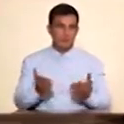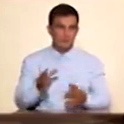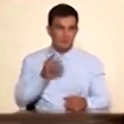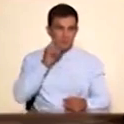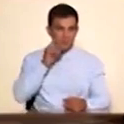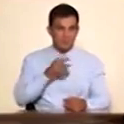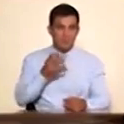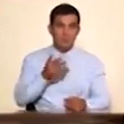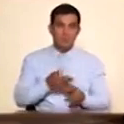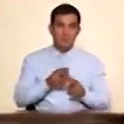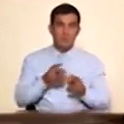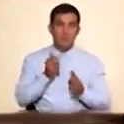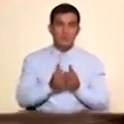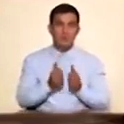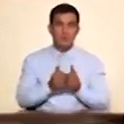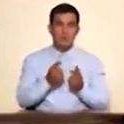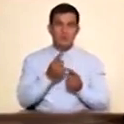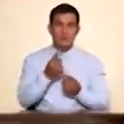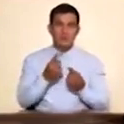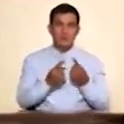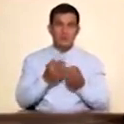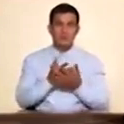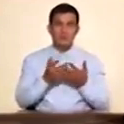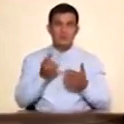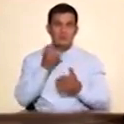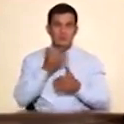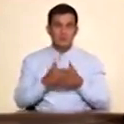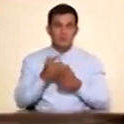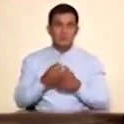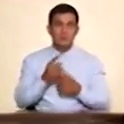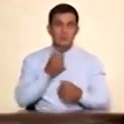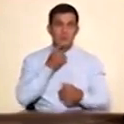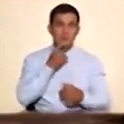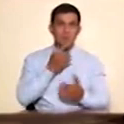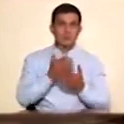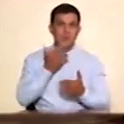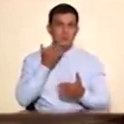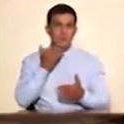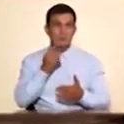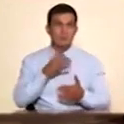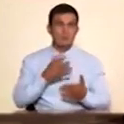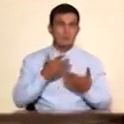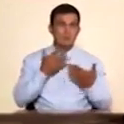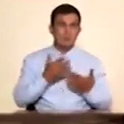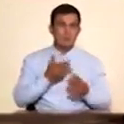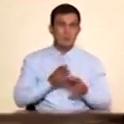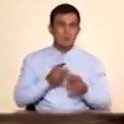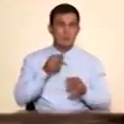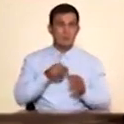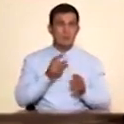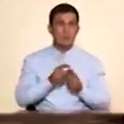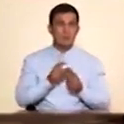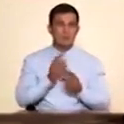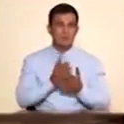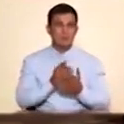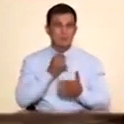tushunchalar orqali biz bilib olishimiz kerak va ana shu tushunchalarni yodlash va keyingi mavzular bilan aynan